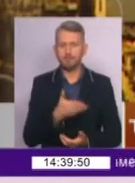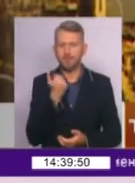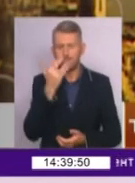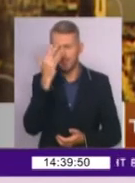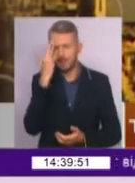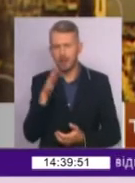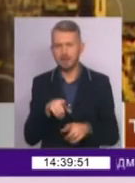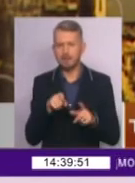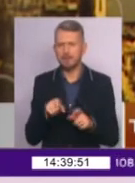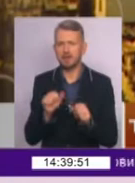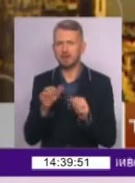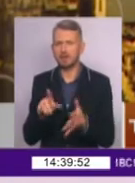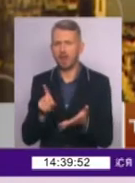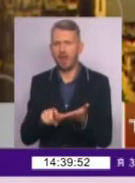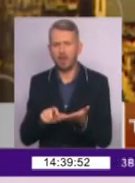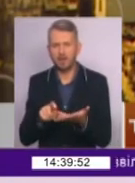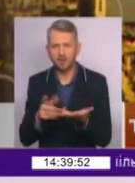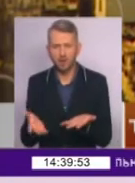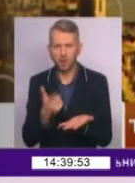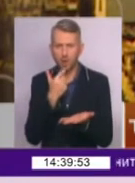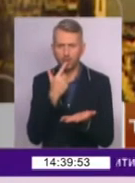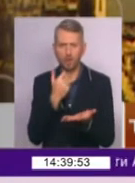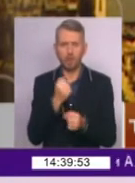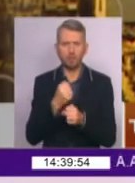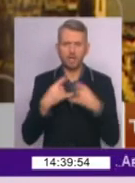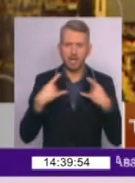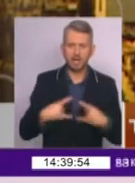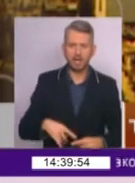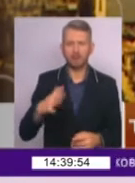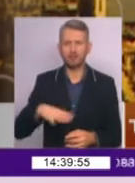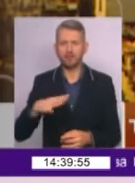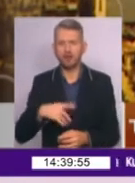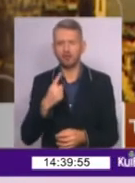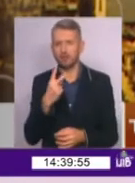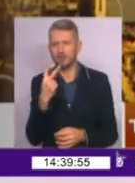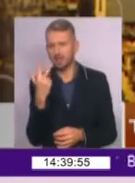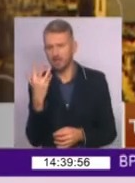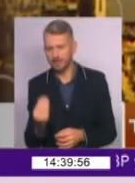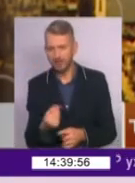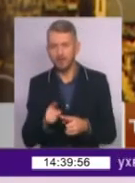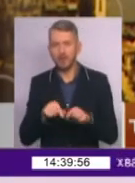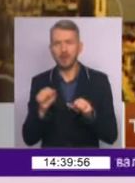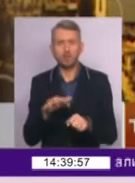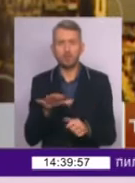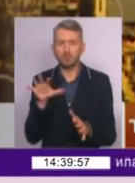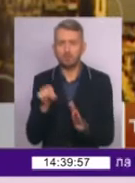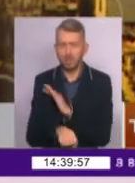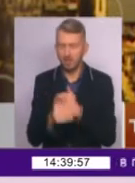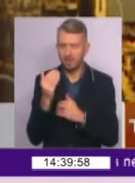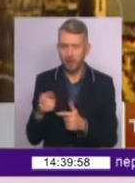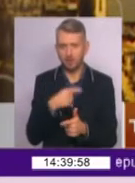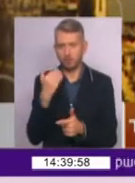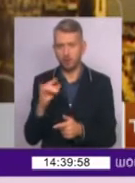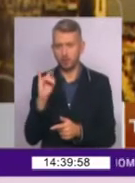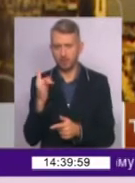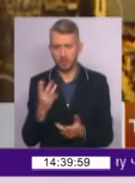бігати, здавати аналізи крові, робити якісь рентгени, чекати день, два, три. Це може просто вбити вас або вашу дитину.